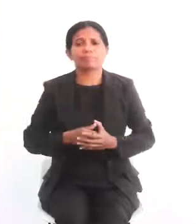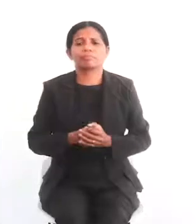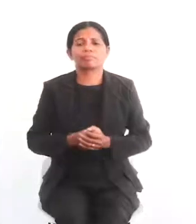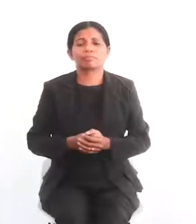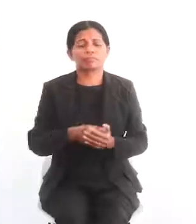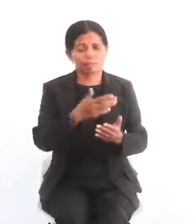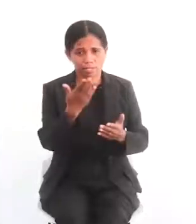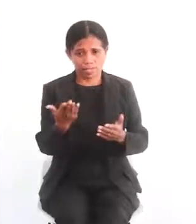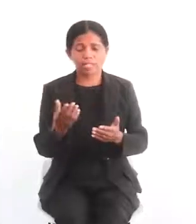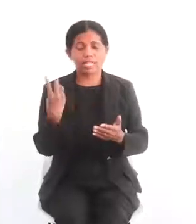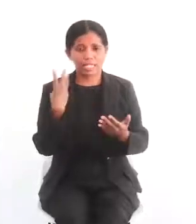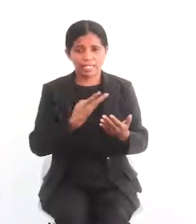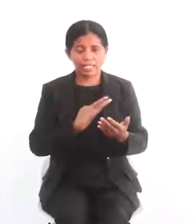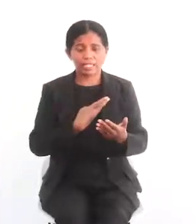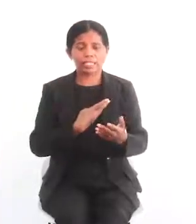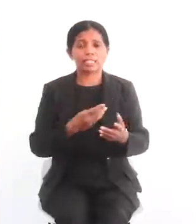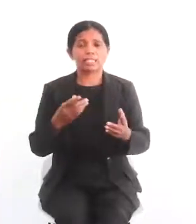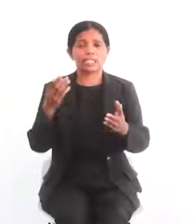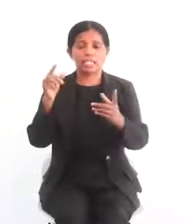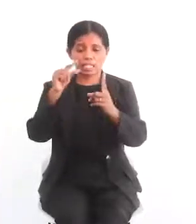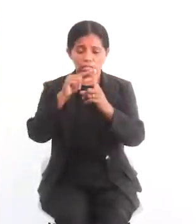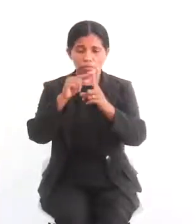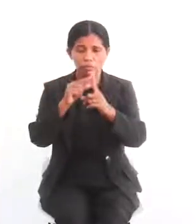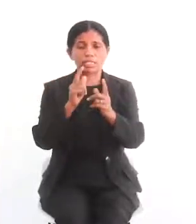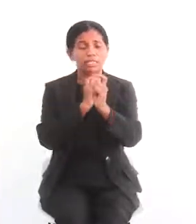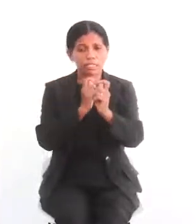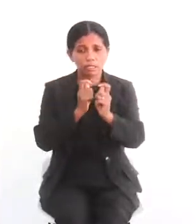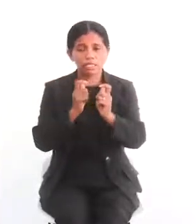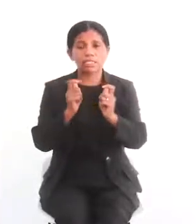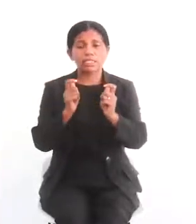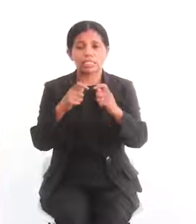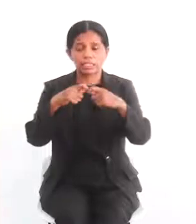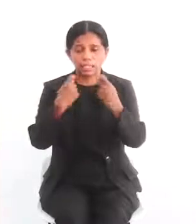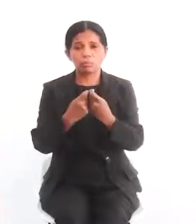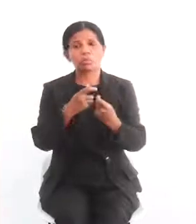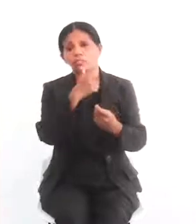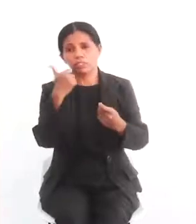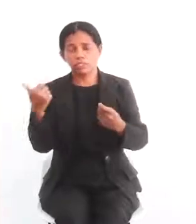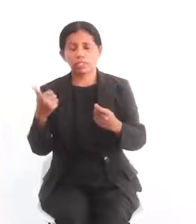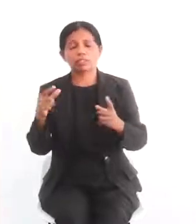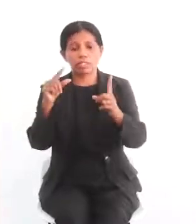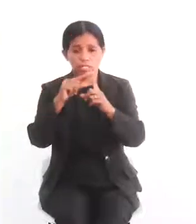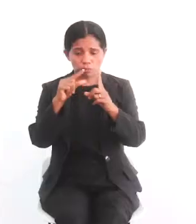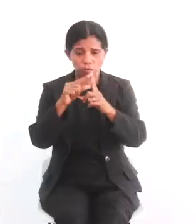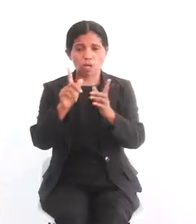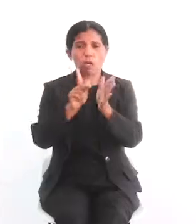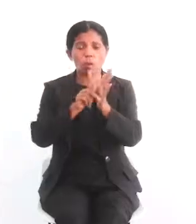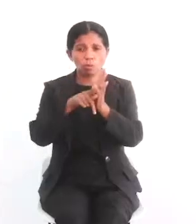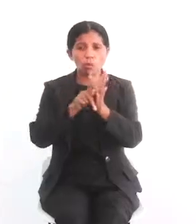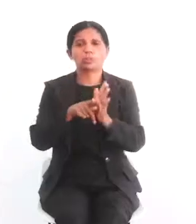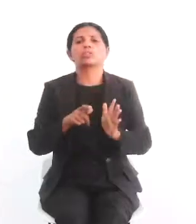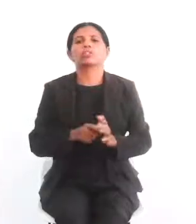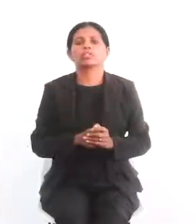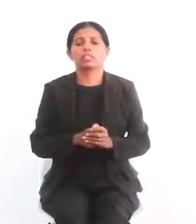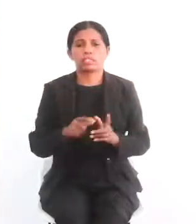Ohin ita seitama ho le fuan tipu oin selu. Mai be i haliga saung ituan ho konseitu le fuan kompostu sira. Le fuan